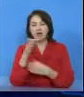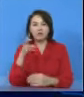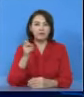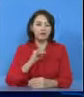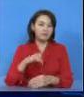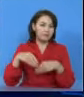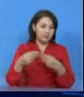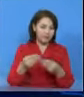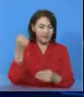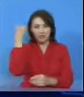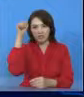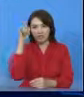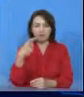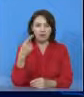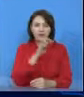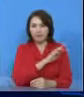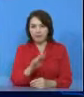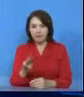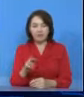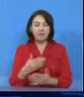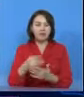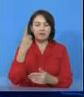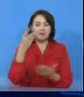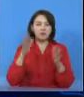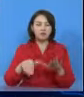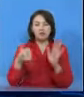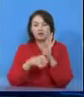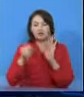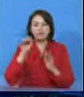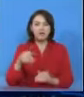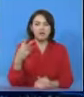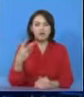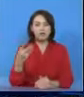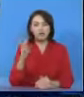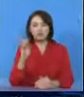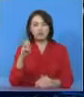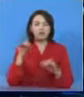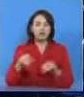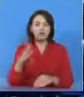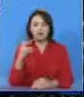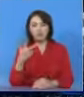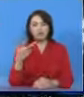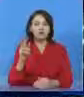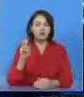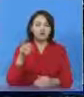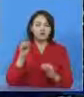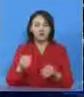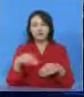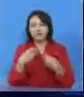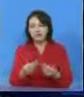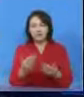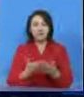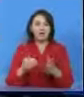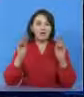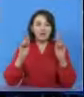Құбашқа бұйырды. Жеңімпазға 1 миллион теңге. Бірінші орын 600 мың, екінші орынға 400 мың, үшінші орынға 200 мың теңге берілді.